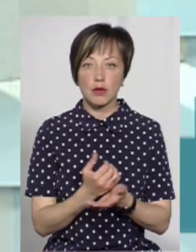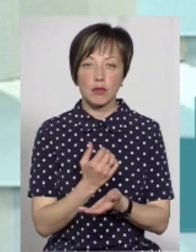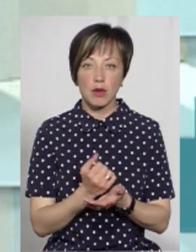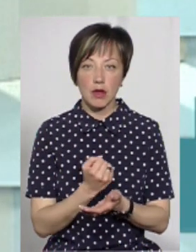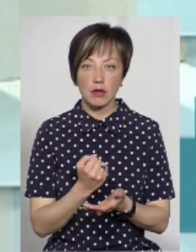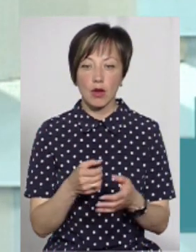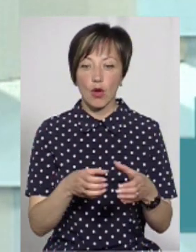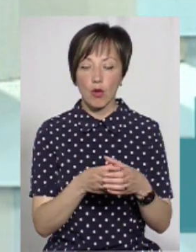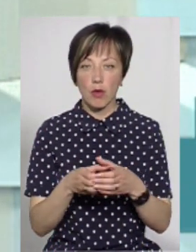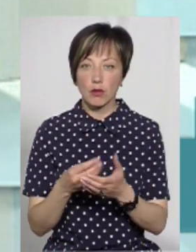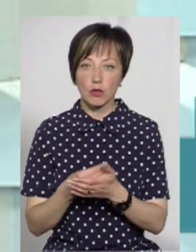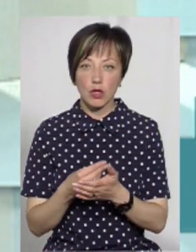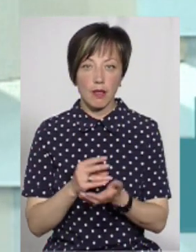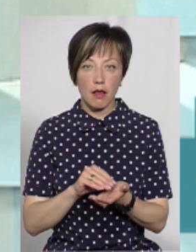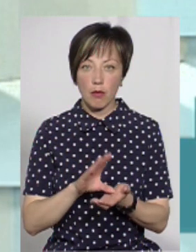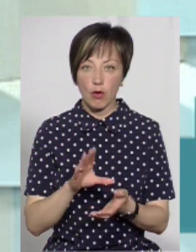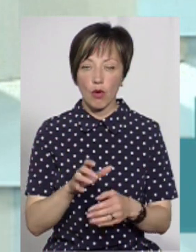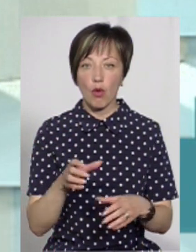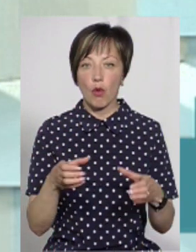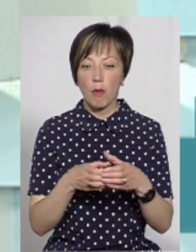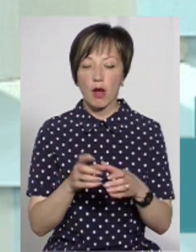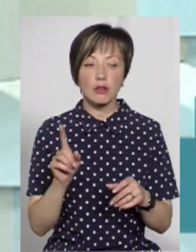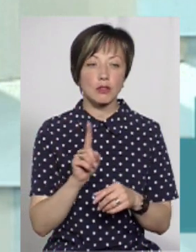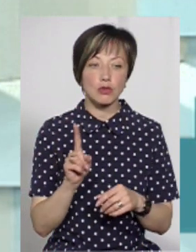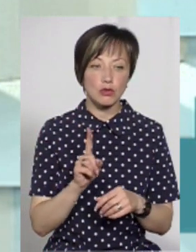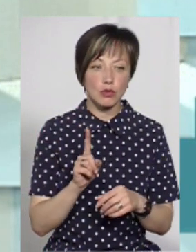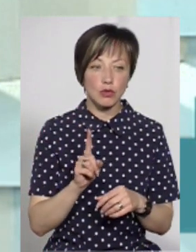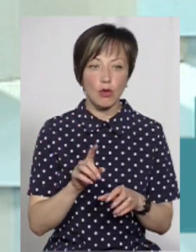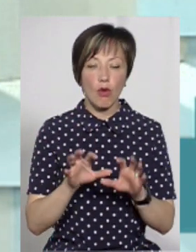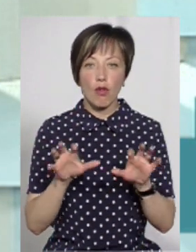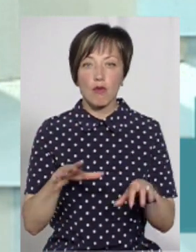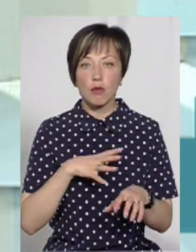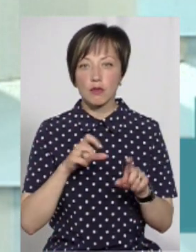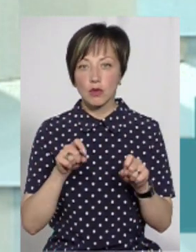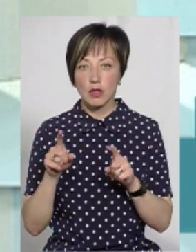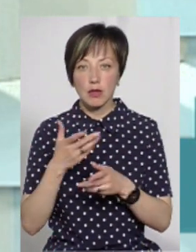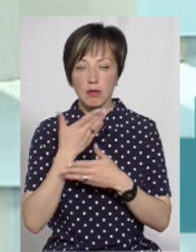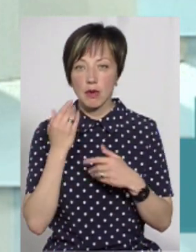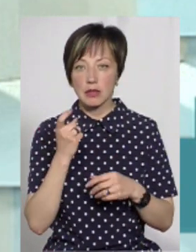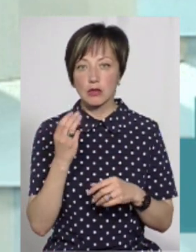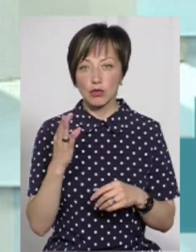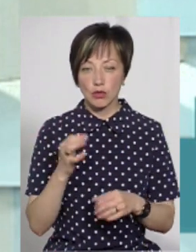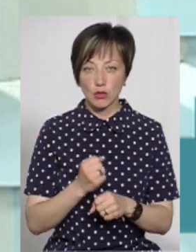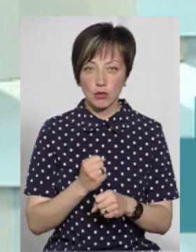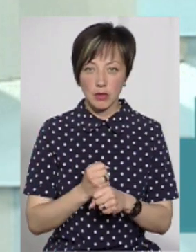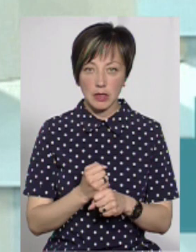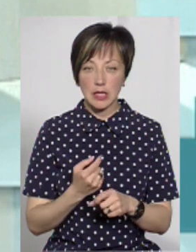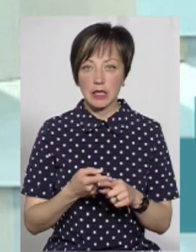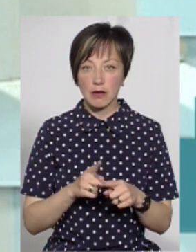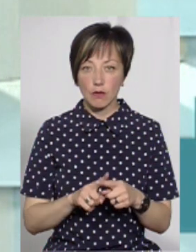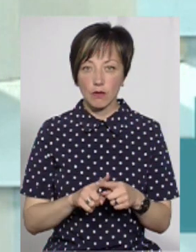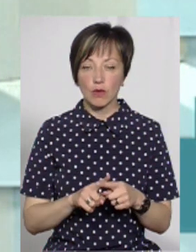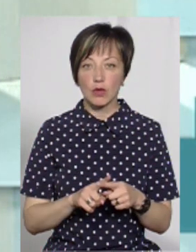заробляємо, а громади бюджет не наповнюється, то громада, щоб навіть там голова був золотий, він не буде мати за що зробити. І от